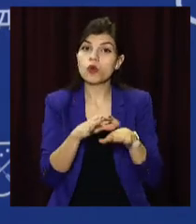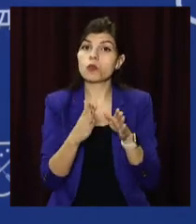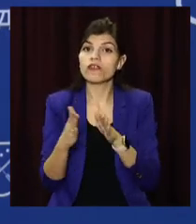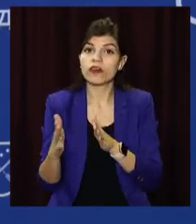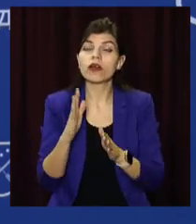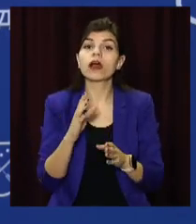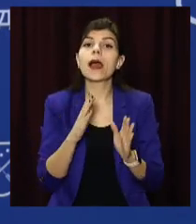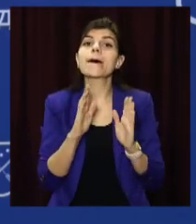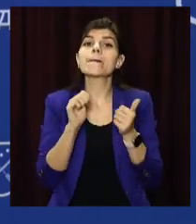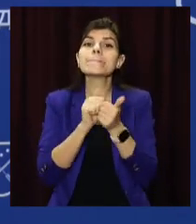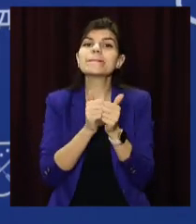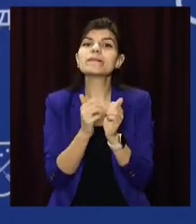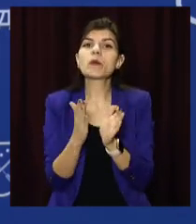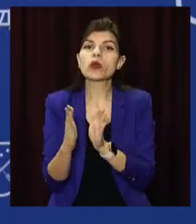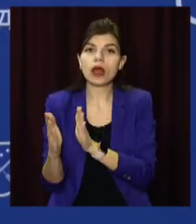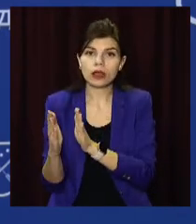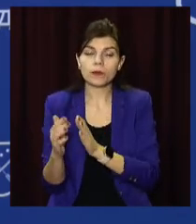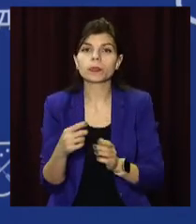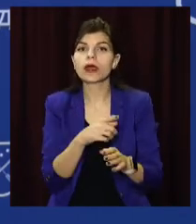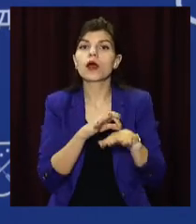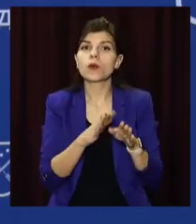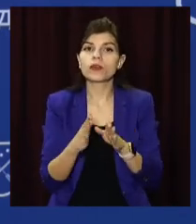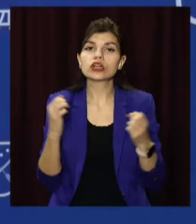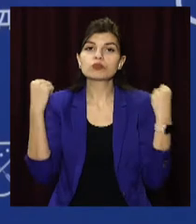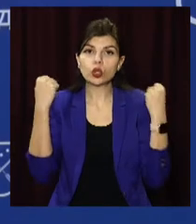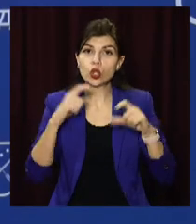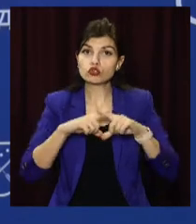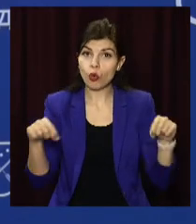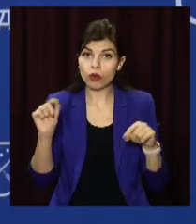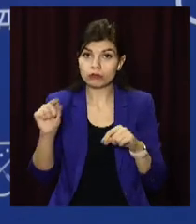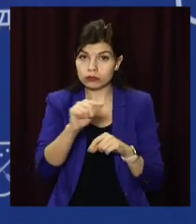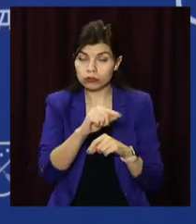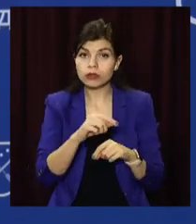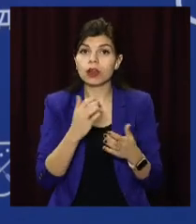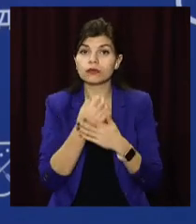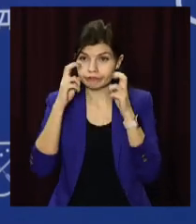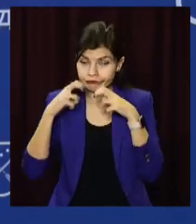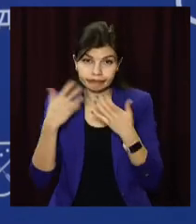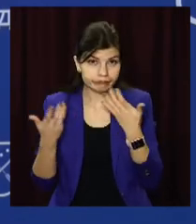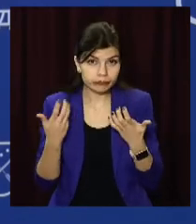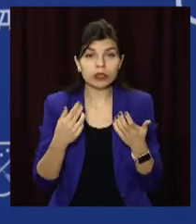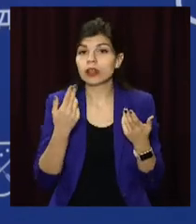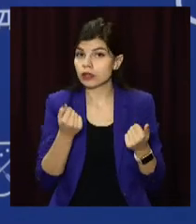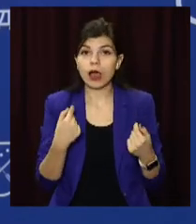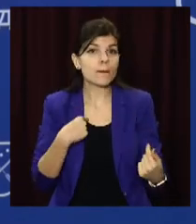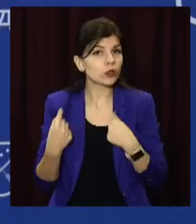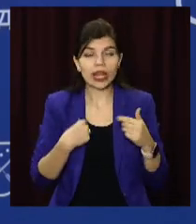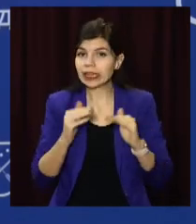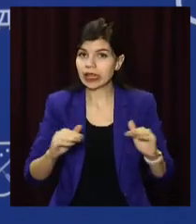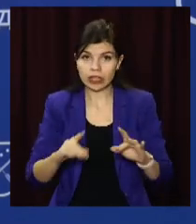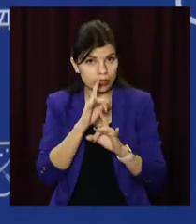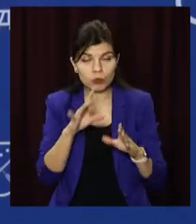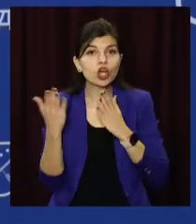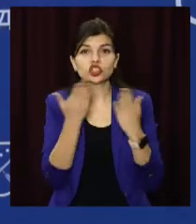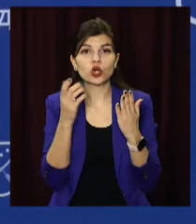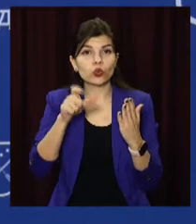порядка в библиотеках, наведение порядка в спортивных школах. При этом, естественно, не пострадают ни дети, ни